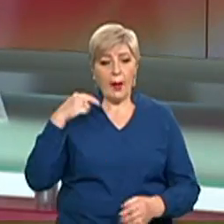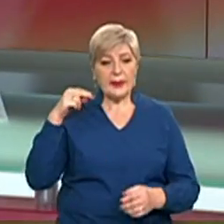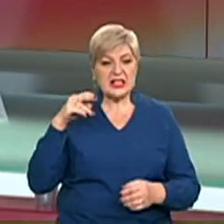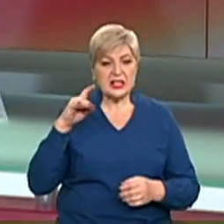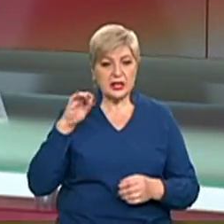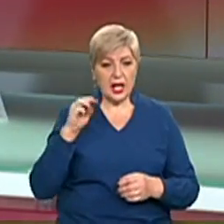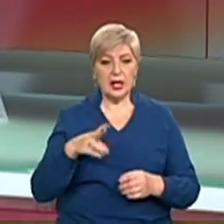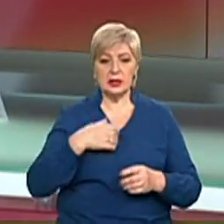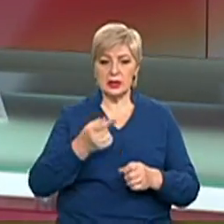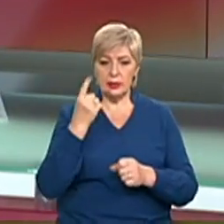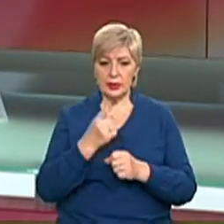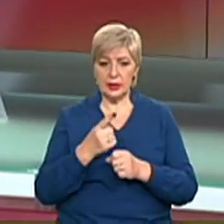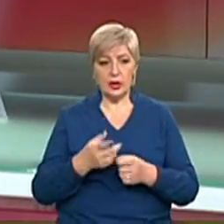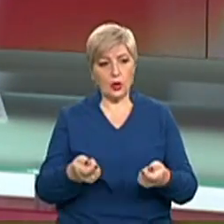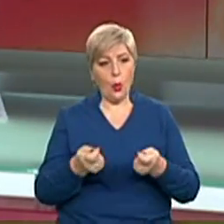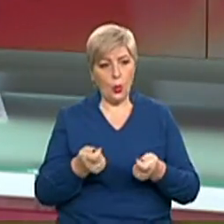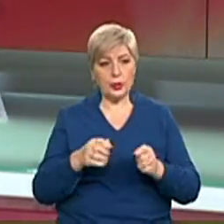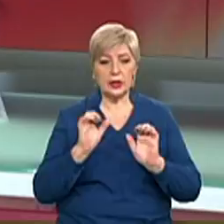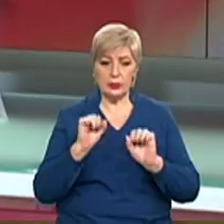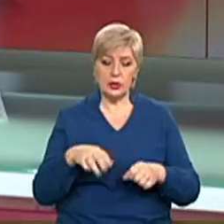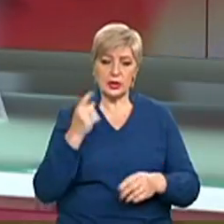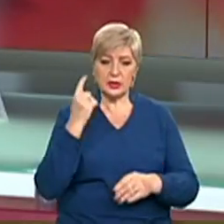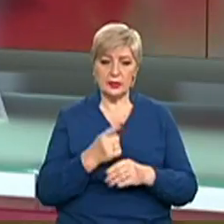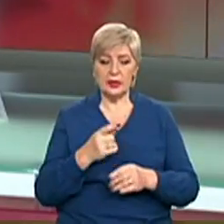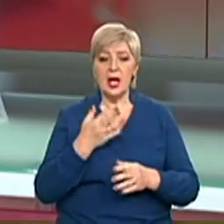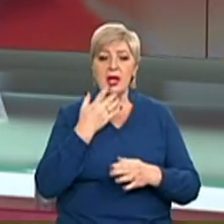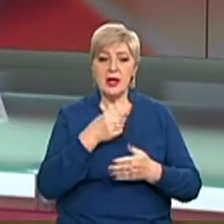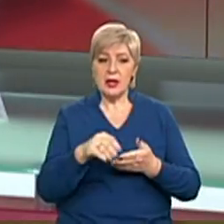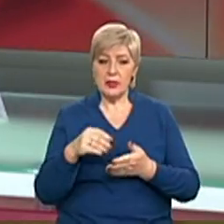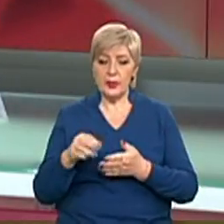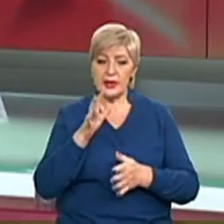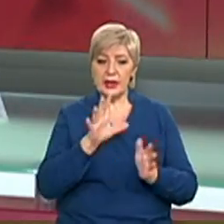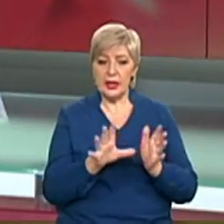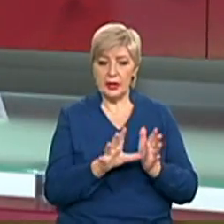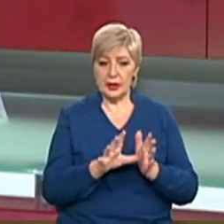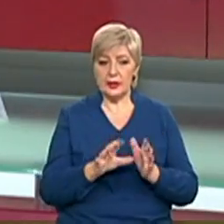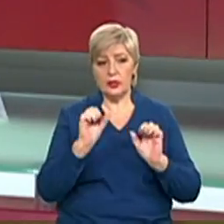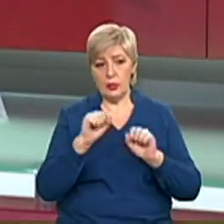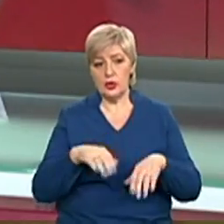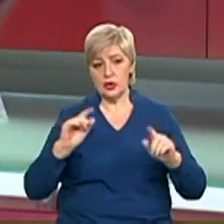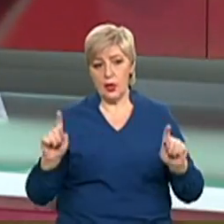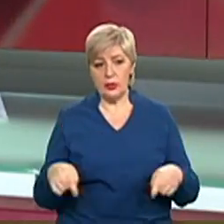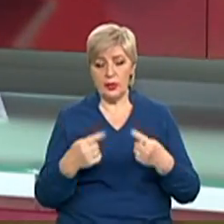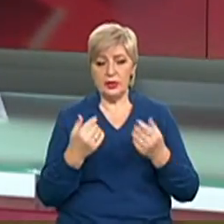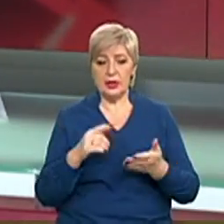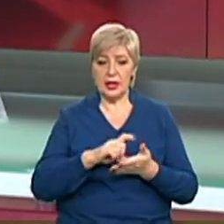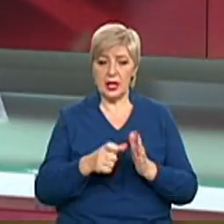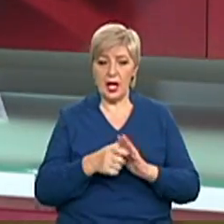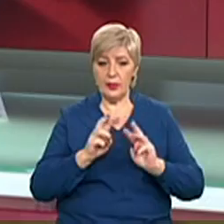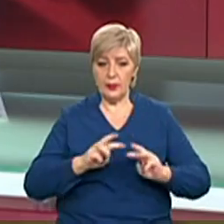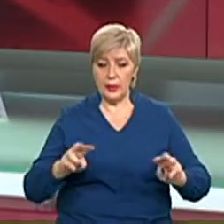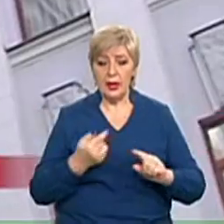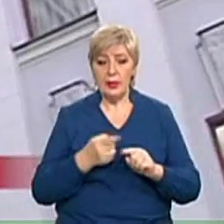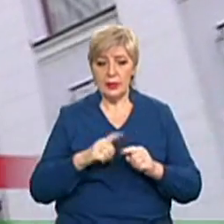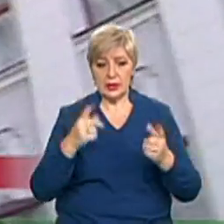Президент заборонив, уряд може дозволити імпорт електроенергії. З Росії будь-якої миті може відновити Кабмін. Про це повідомили в